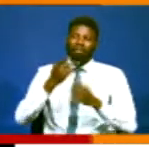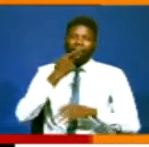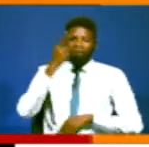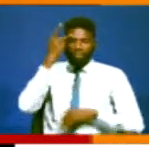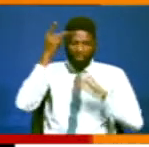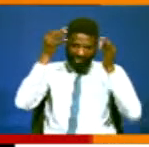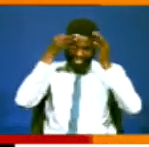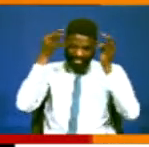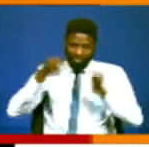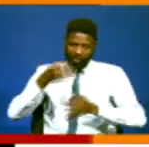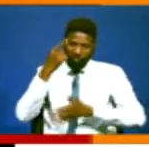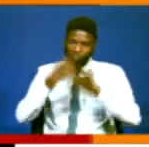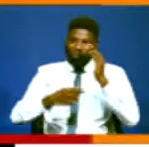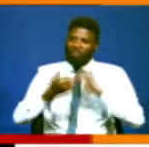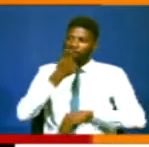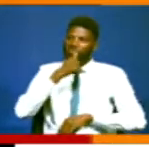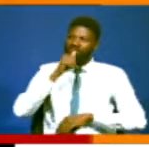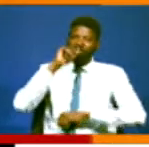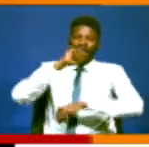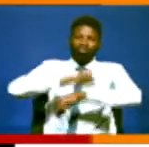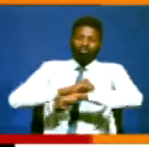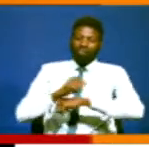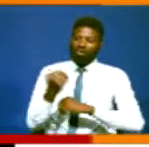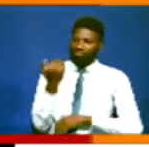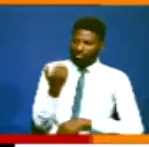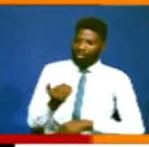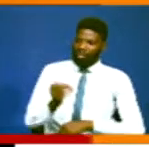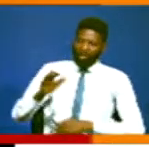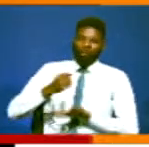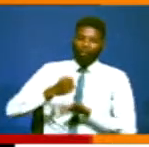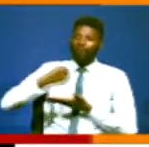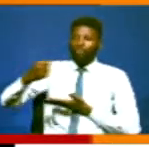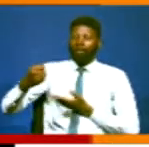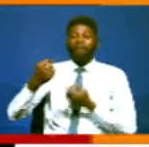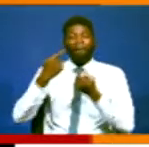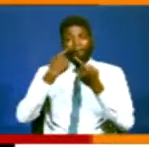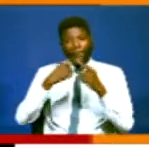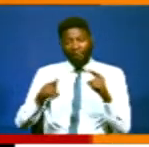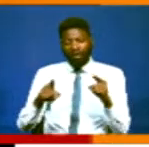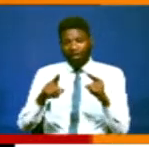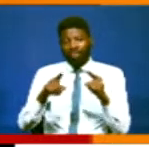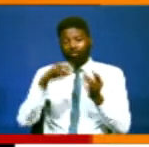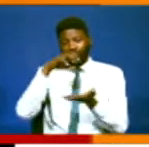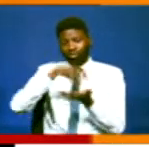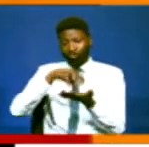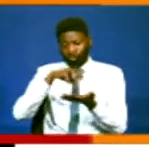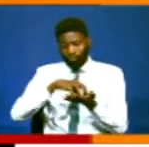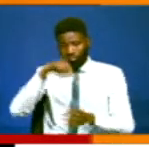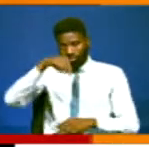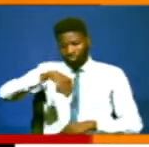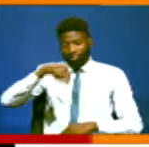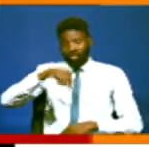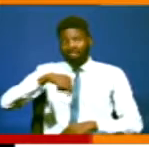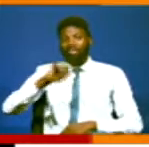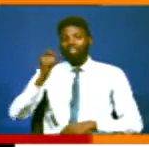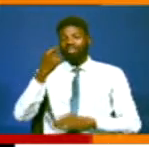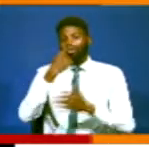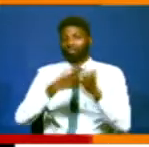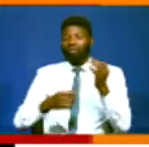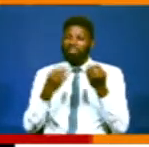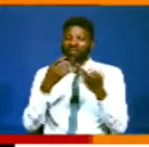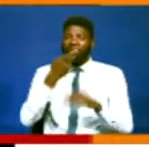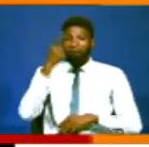za binafsi. Lakini hali ilivyo hapa nchini Kenya ni kwamba wazazi wengi ambao wanapeleka watoto katika shule za binafsi si ati ni kwa